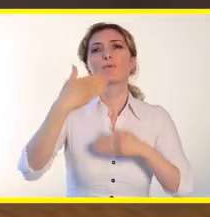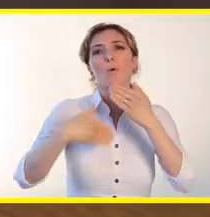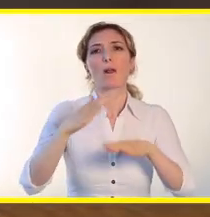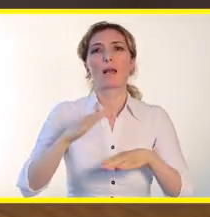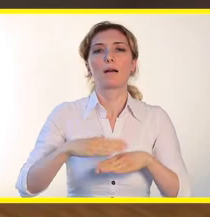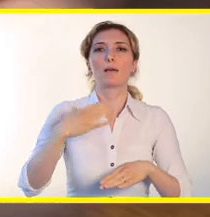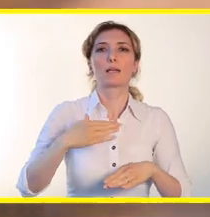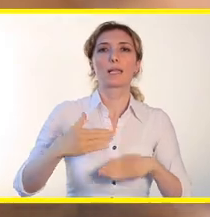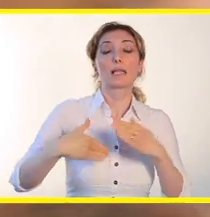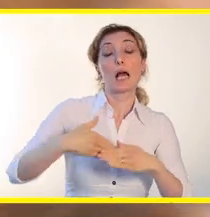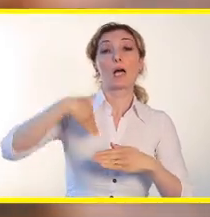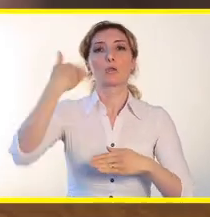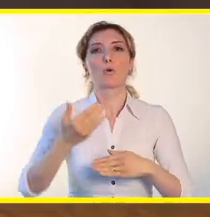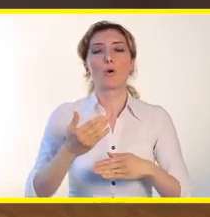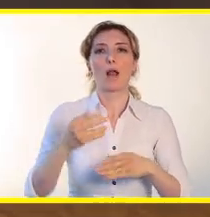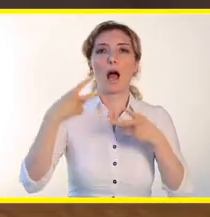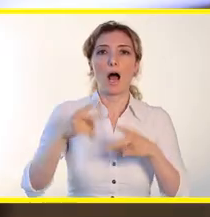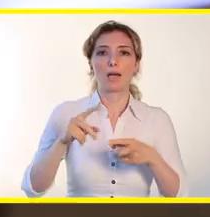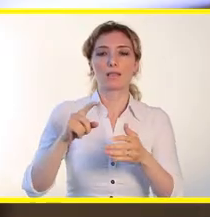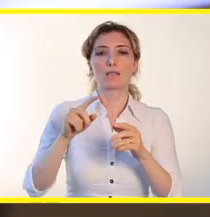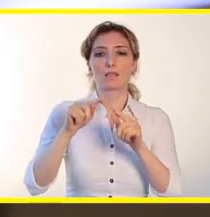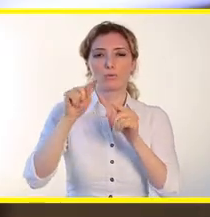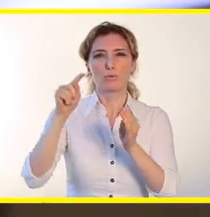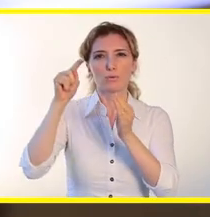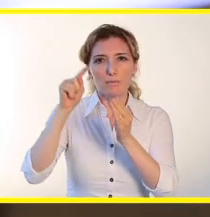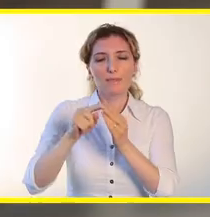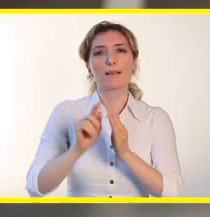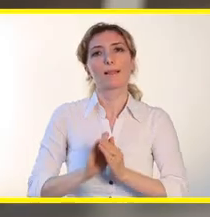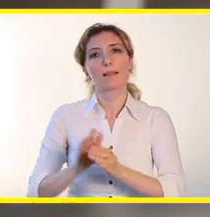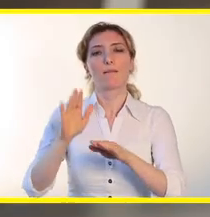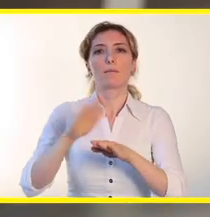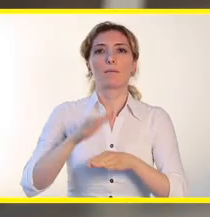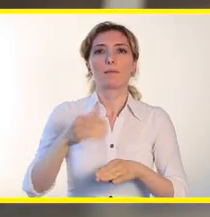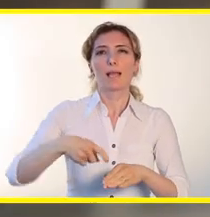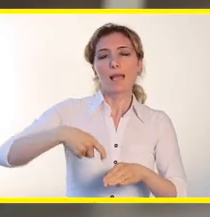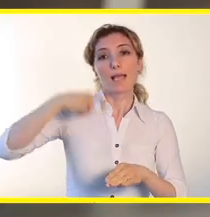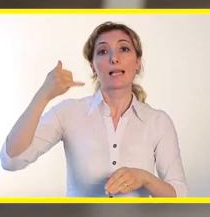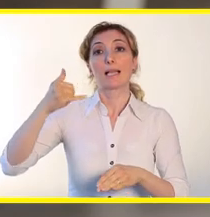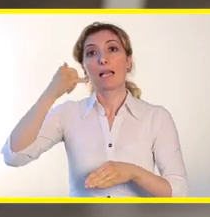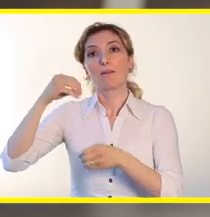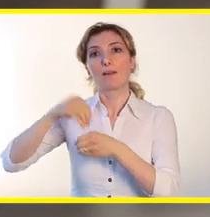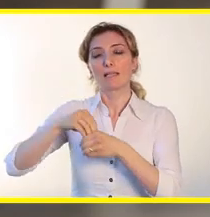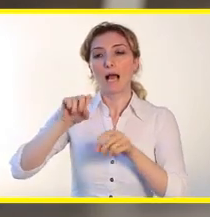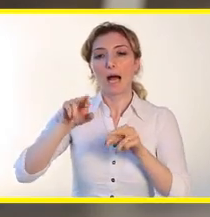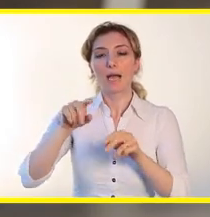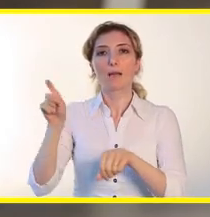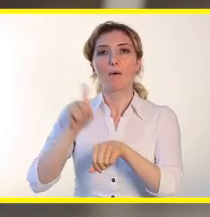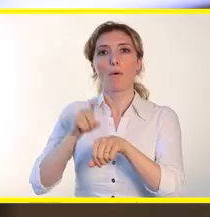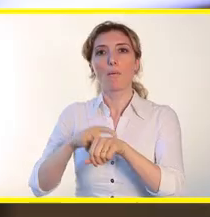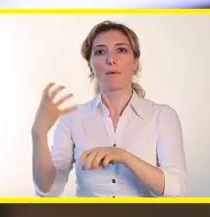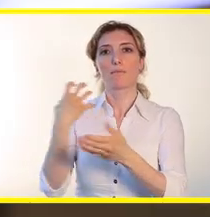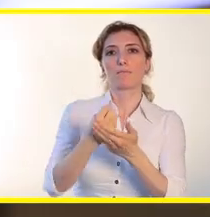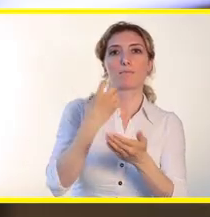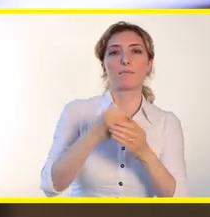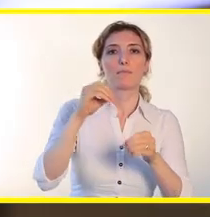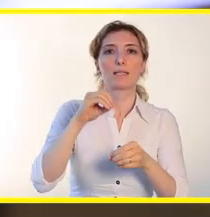yapmak isterseniz daha sonra oturum aç tuşuna basarak devam edebilirsiniz. Eski telefonunuzdaki içeriği cihazınıza aktarmak için